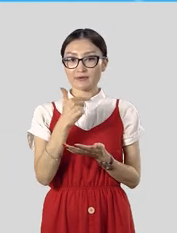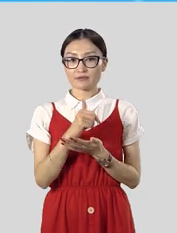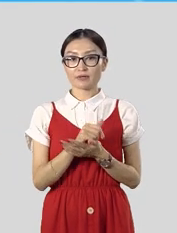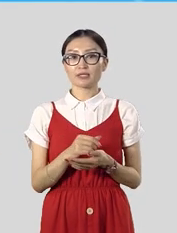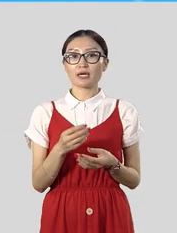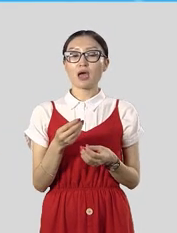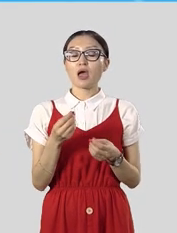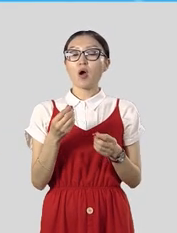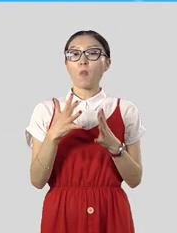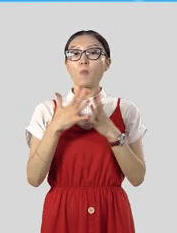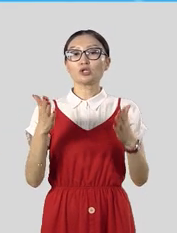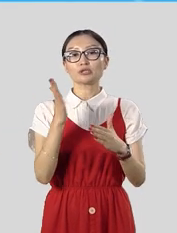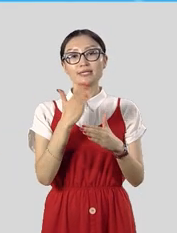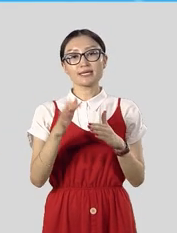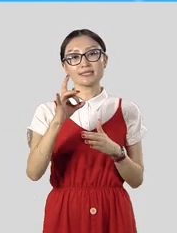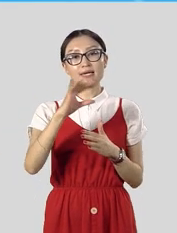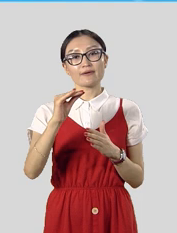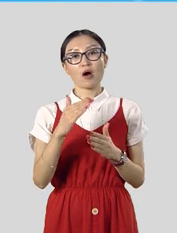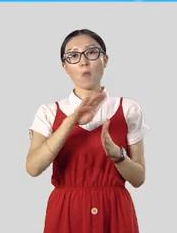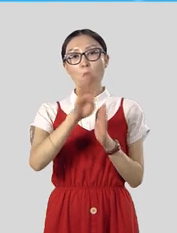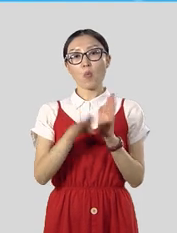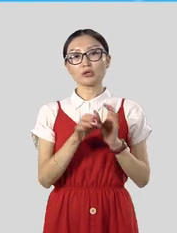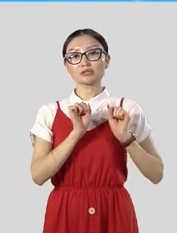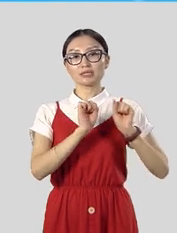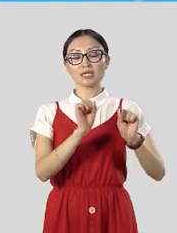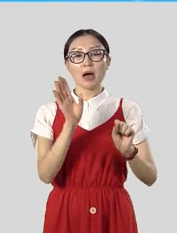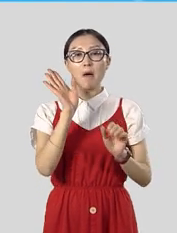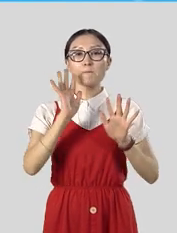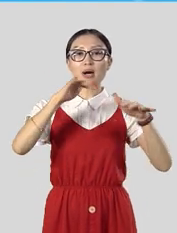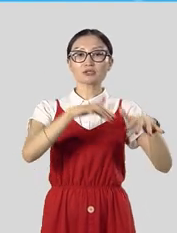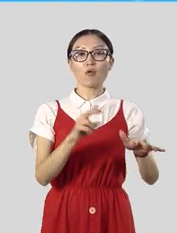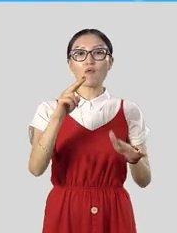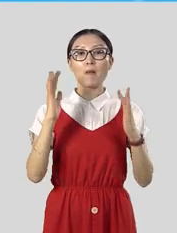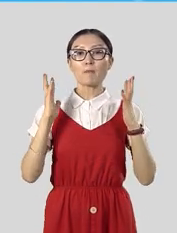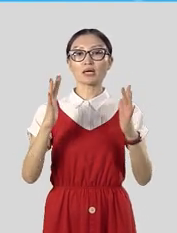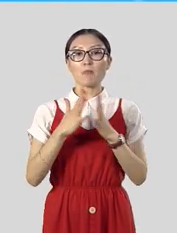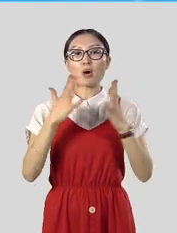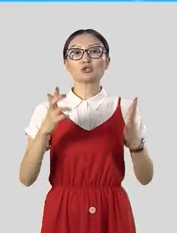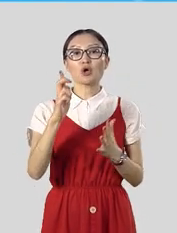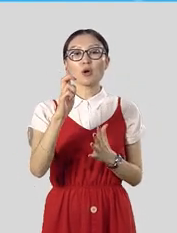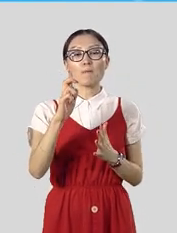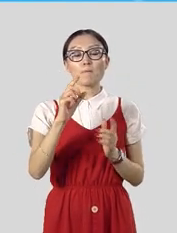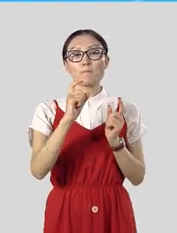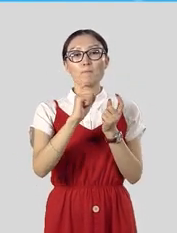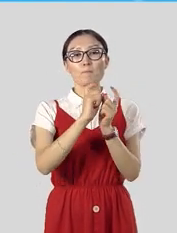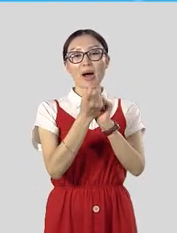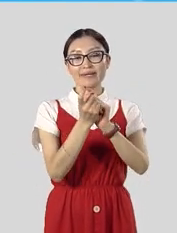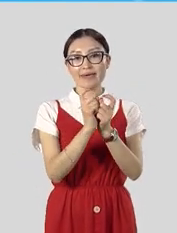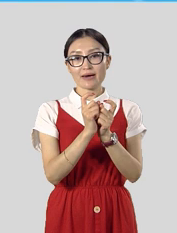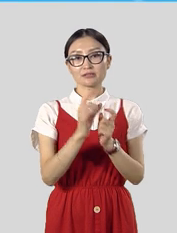Большая часть рифа находится под защитой морского парка «Большой барьерный риф», основанном